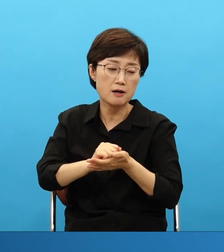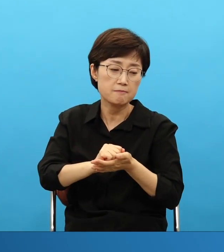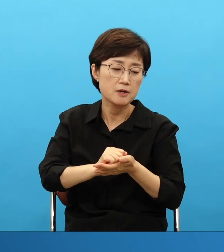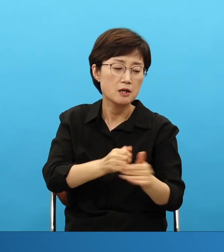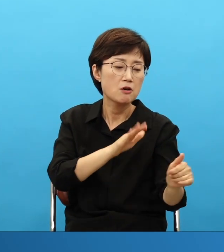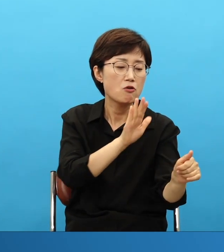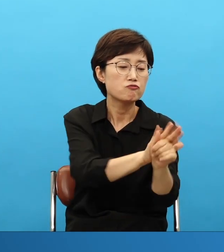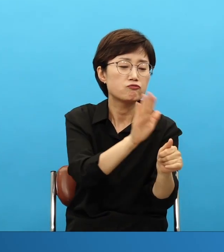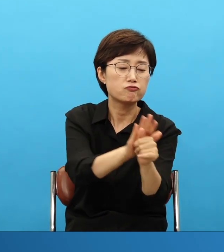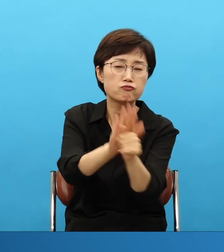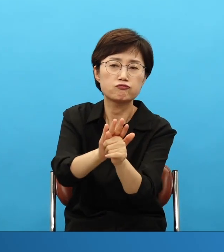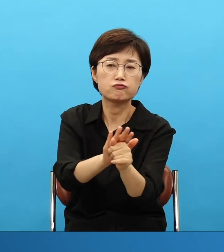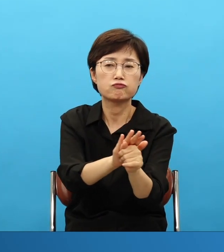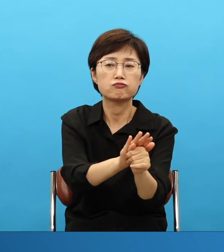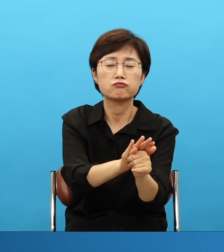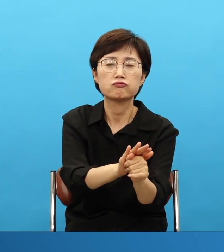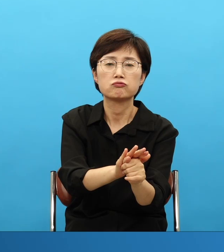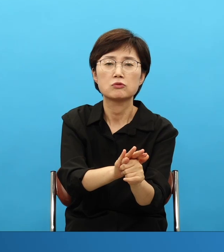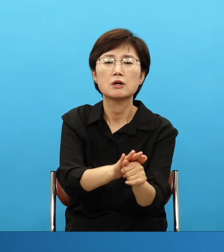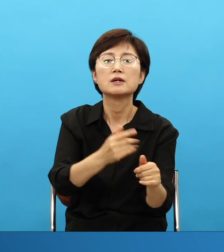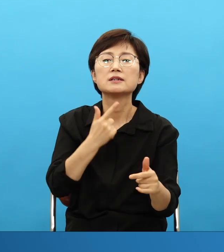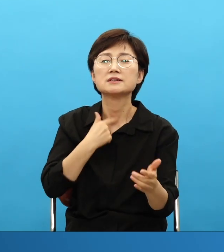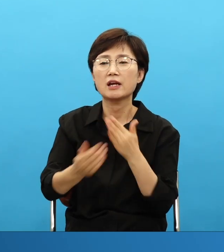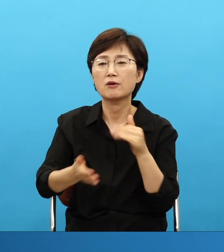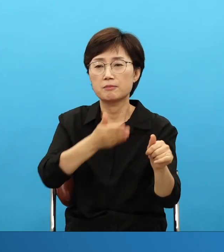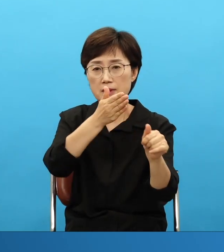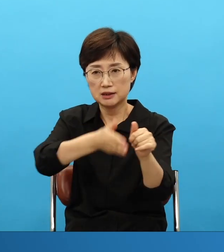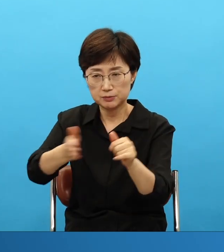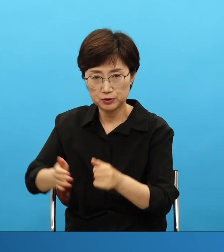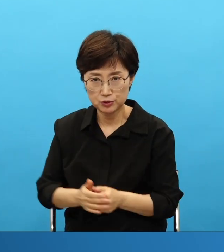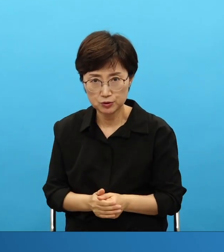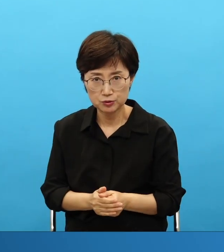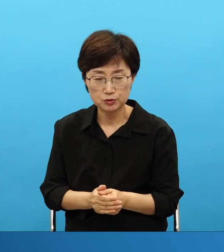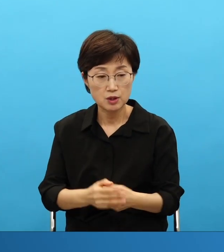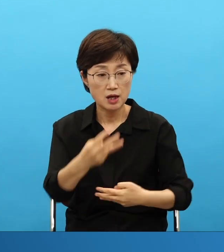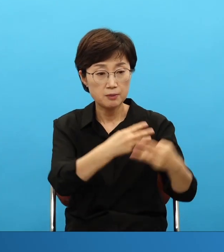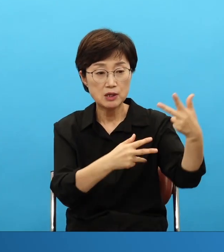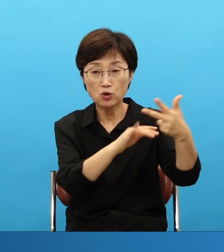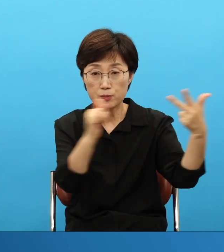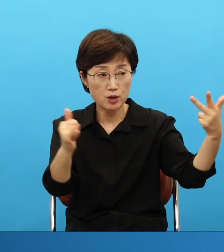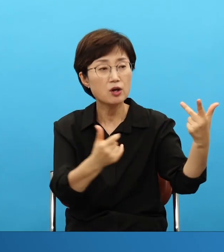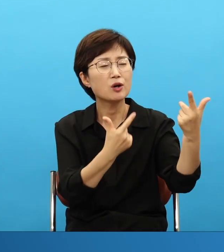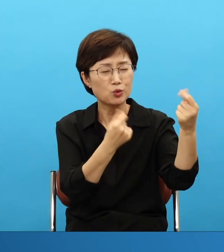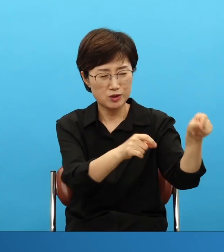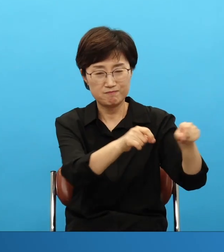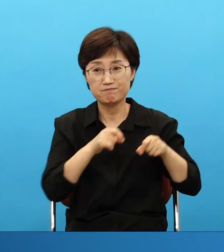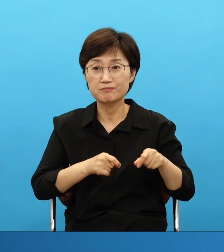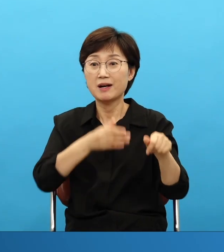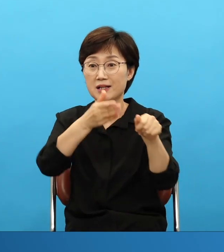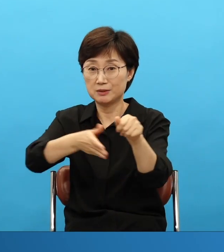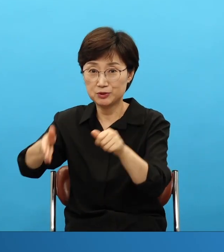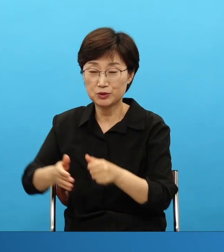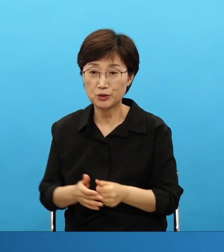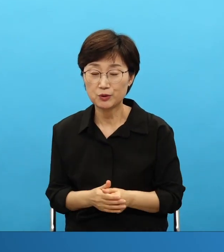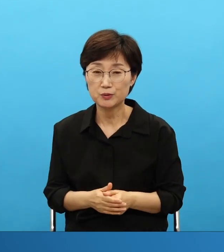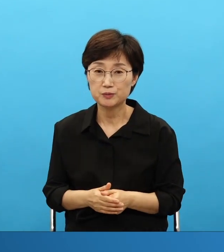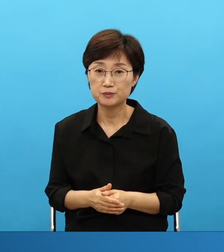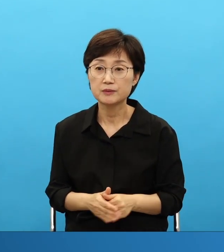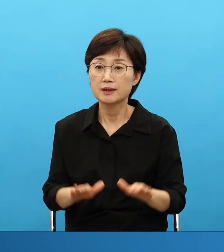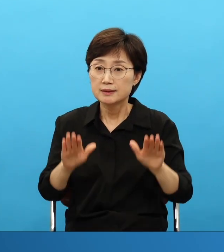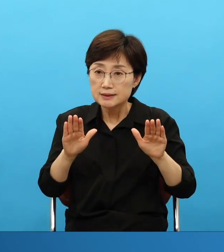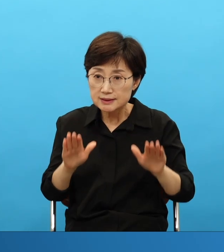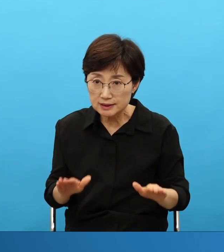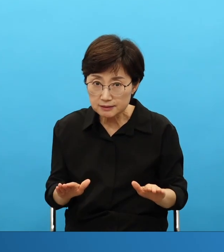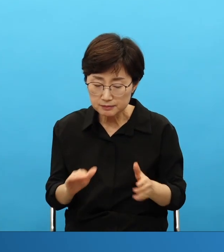그게 세계 복음입니다 드 일곱명이 다 그랬어 여러분이 지금